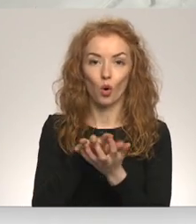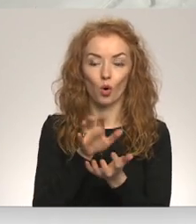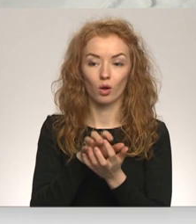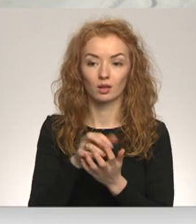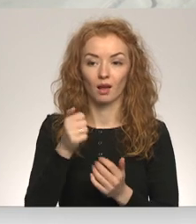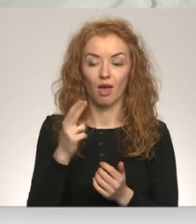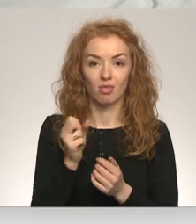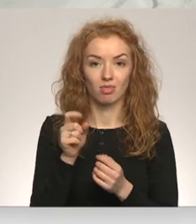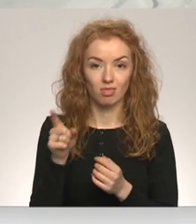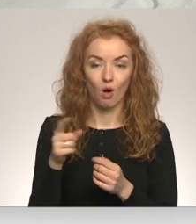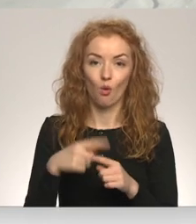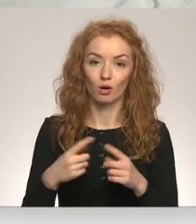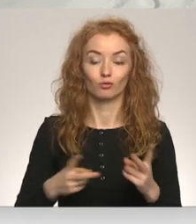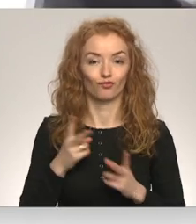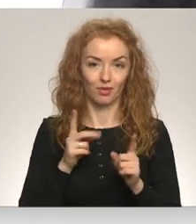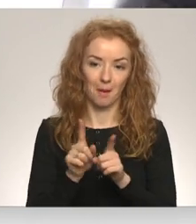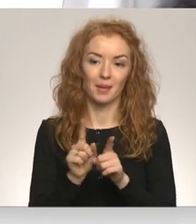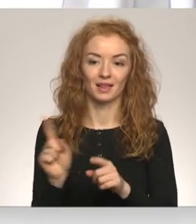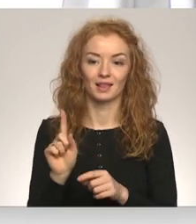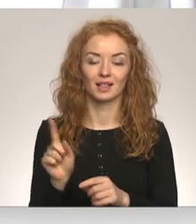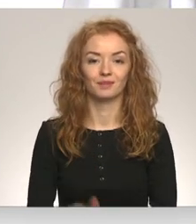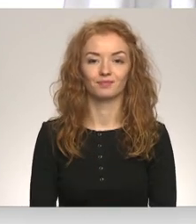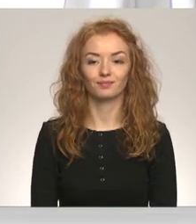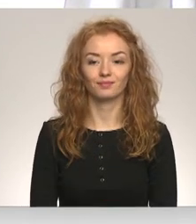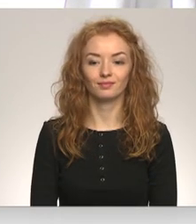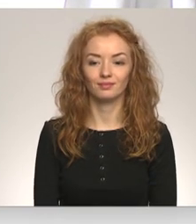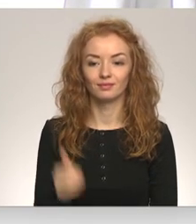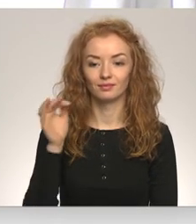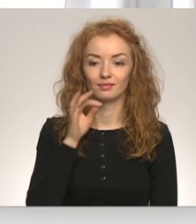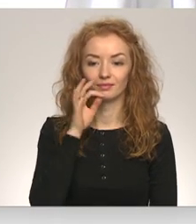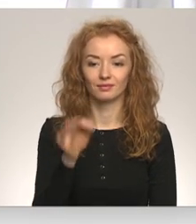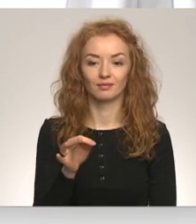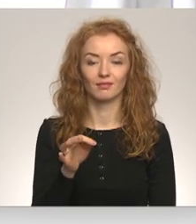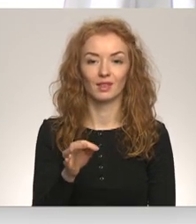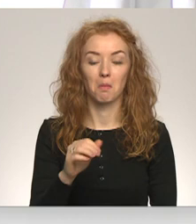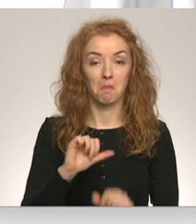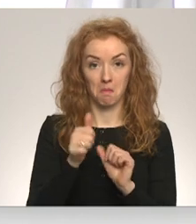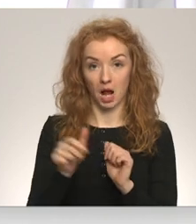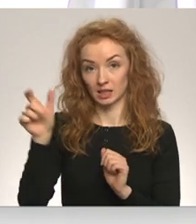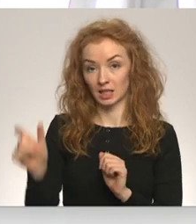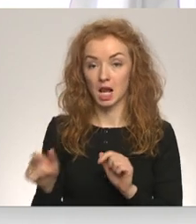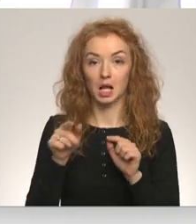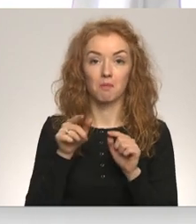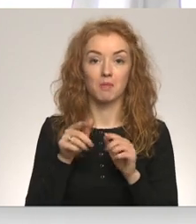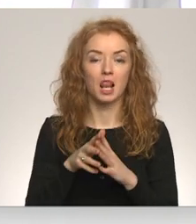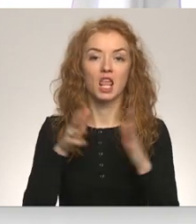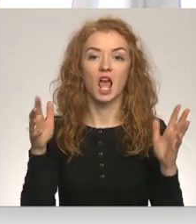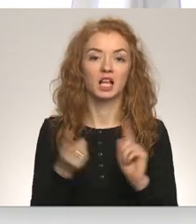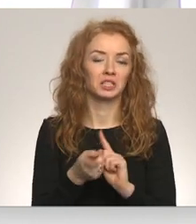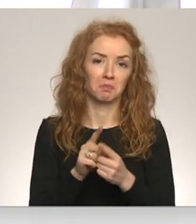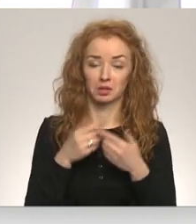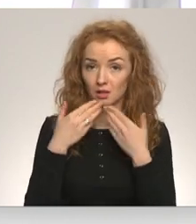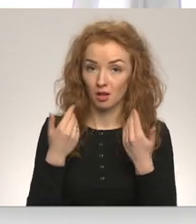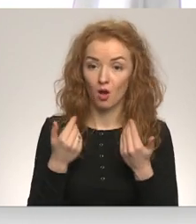radīšanas prieku tas nemazinot. Nu, māksliniekam, principā, tas tā ļoti liela izmaiņas, man liekas, tas